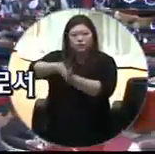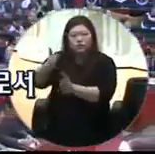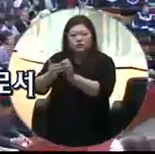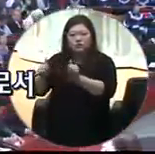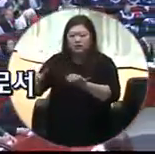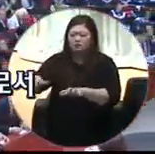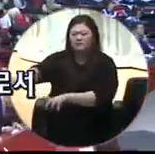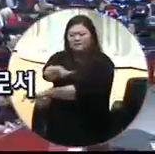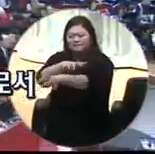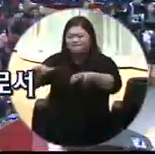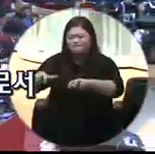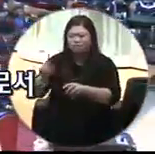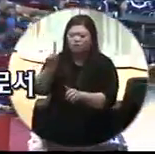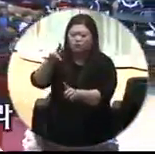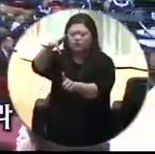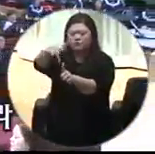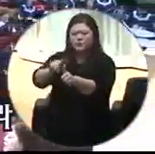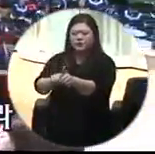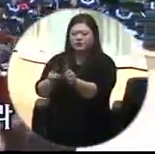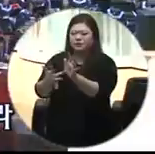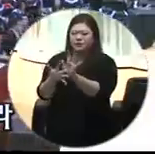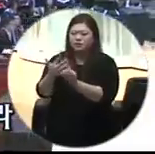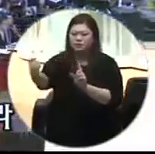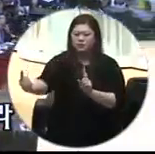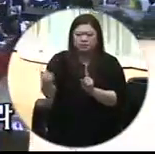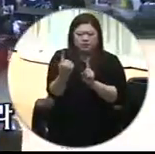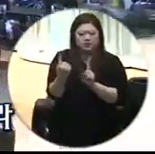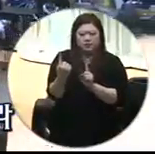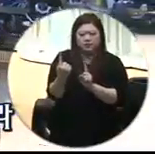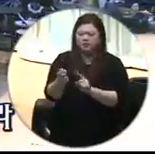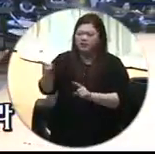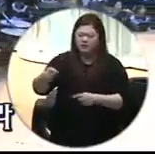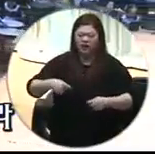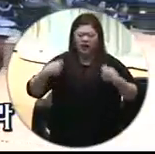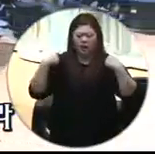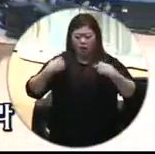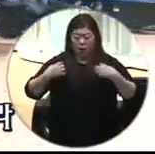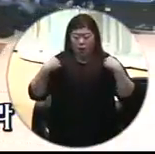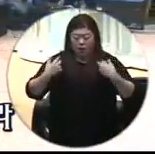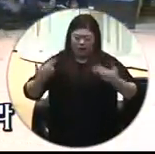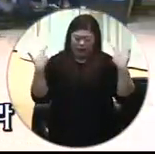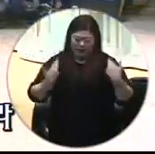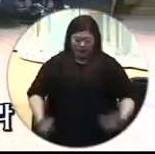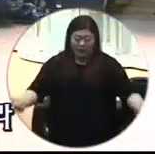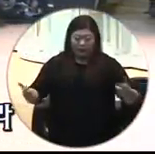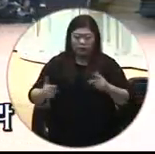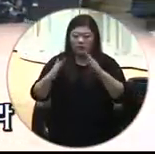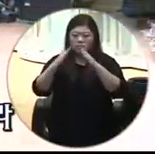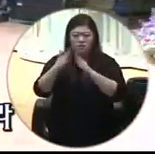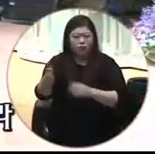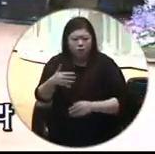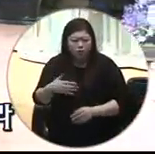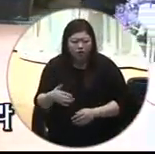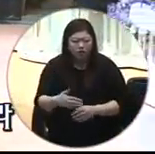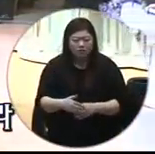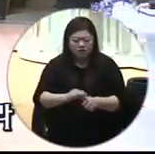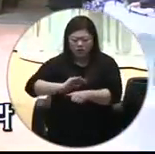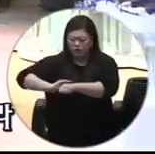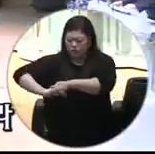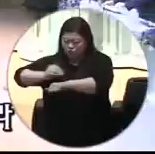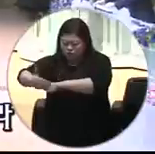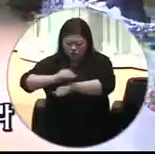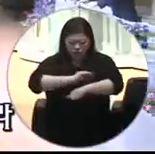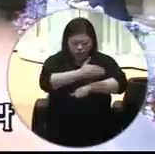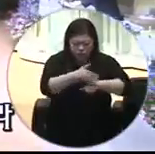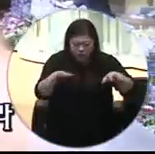귀신 들린 자 하나가 예수를 만나니 그 사람 오래 옷을 입지 아니하며 집에 거하지도 아니하고 무덤